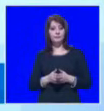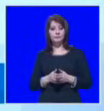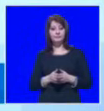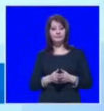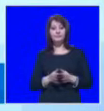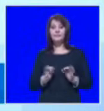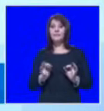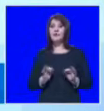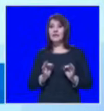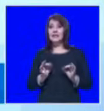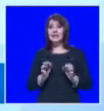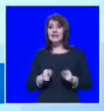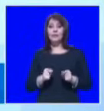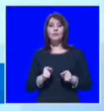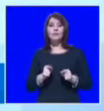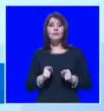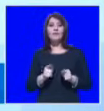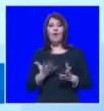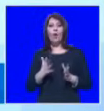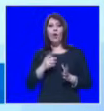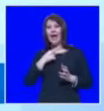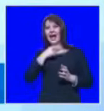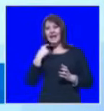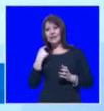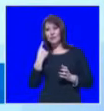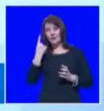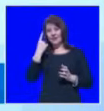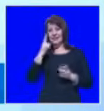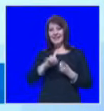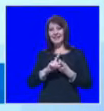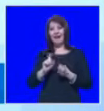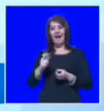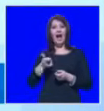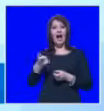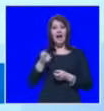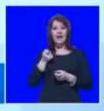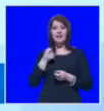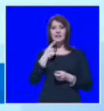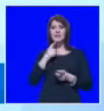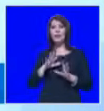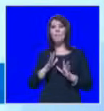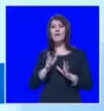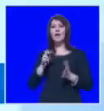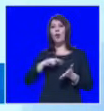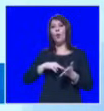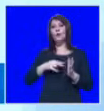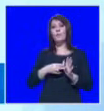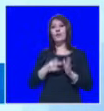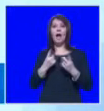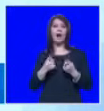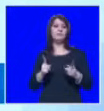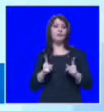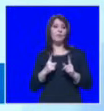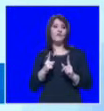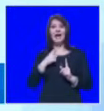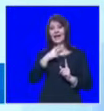Със сигурност това, доколко е рисков един кредитополучател, се определя от съответните политики за управление на риска